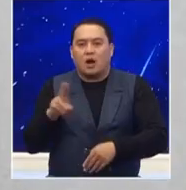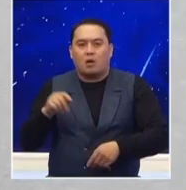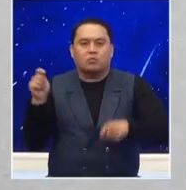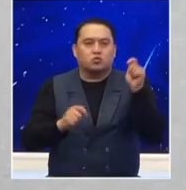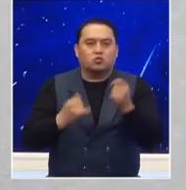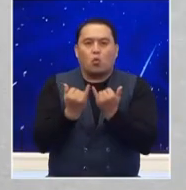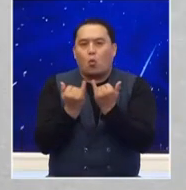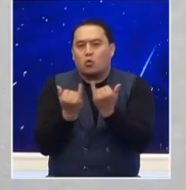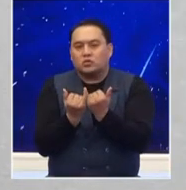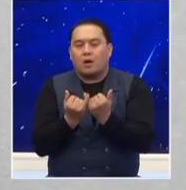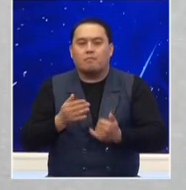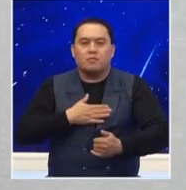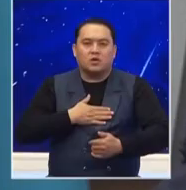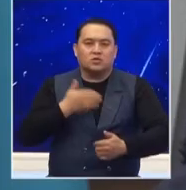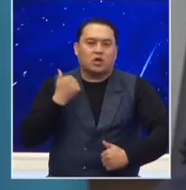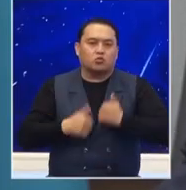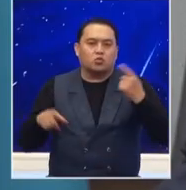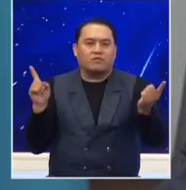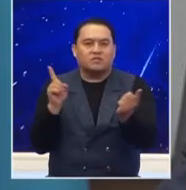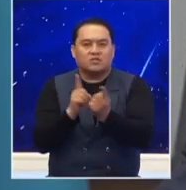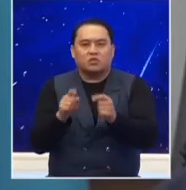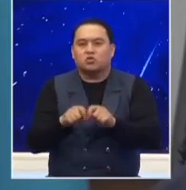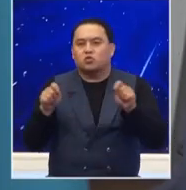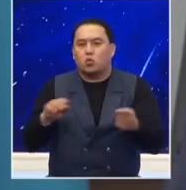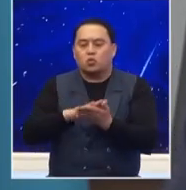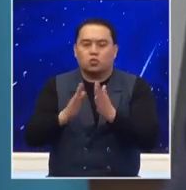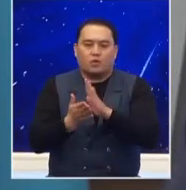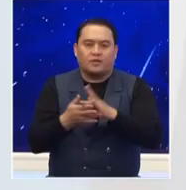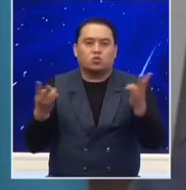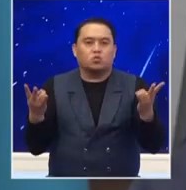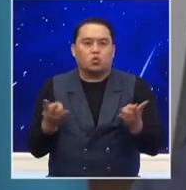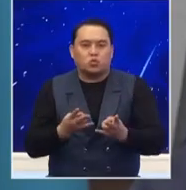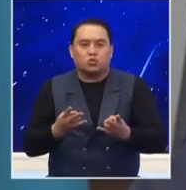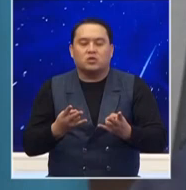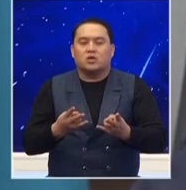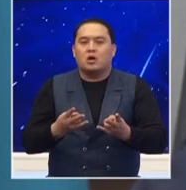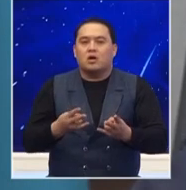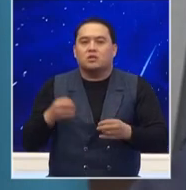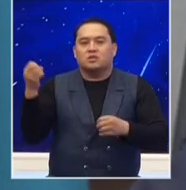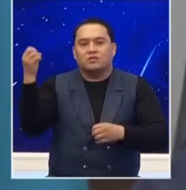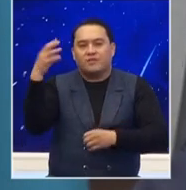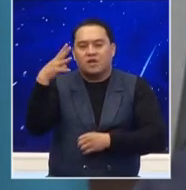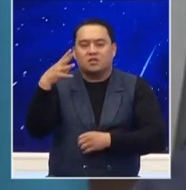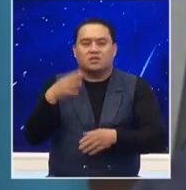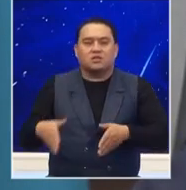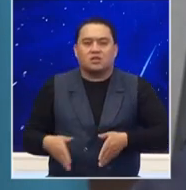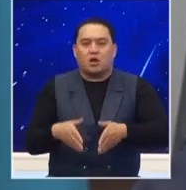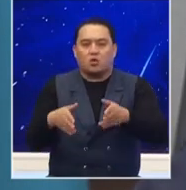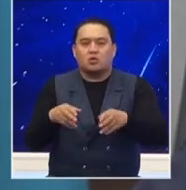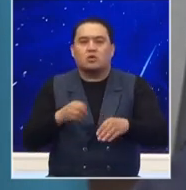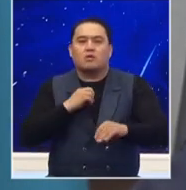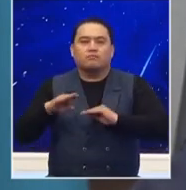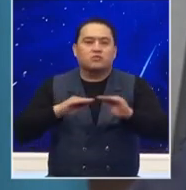приедут гости, и потому мы должны их достойно встретить и создать все необходимые условия. Нужно сделать освещение, дороги, провести работы